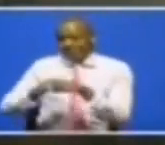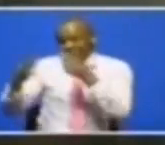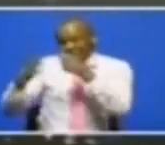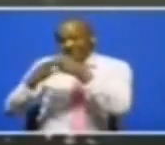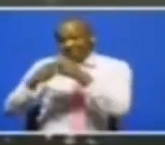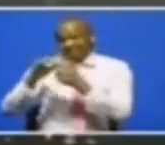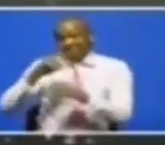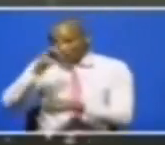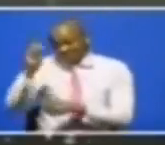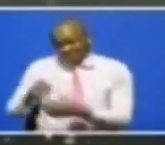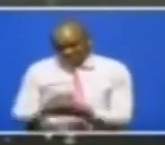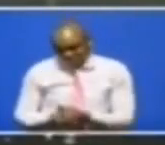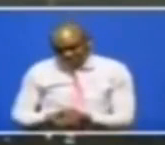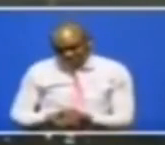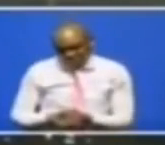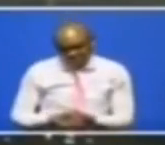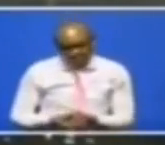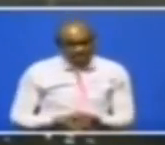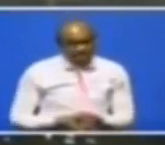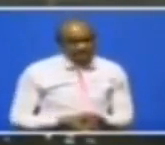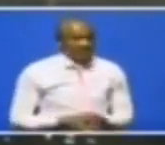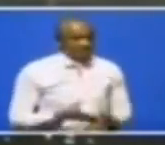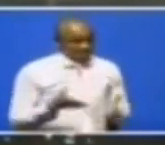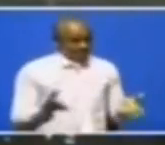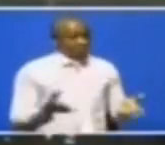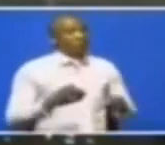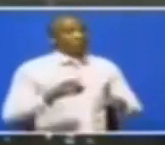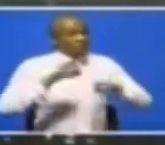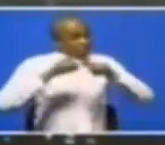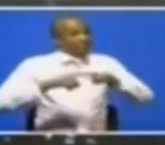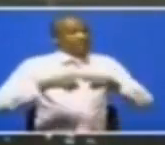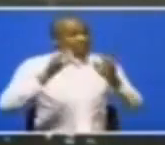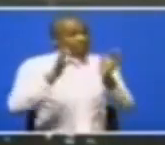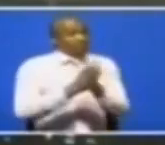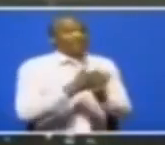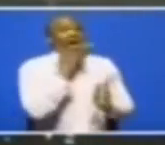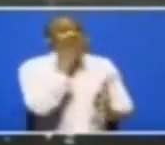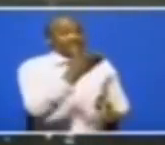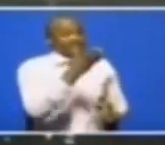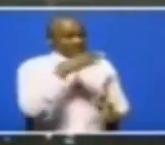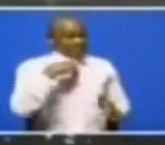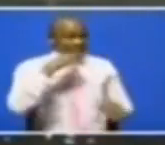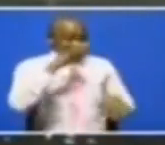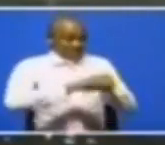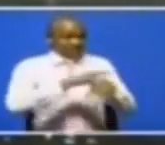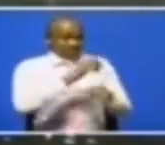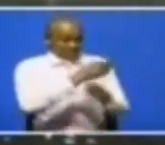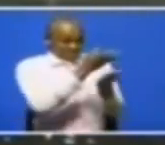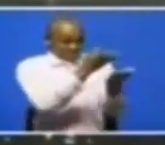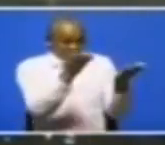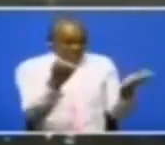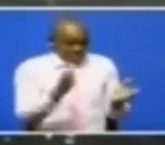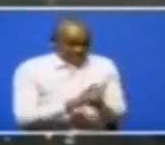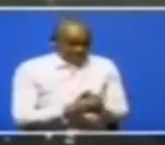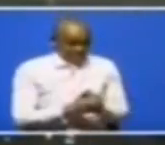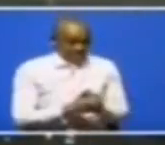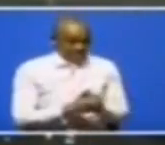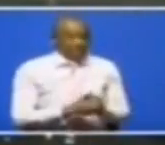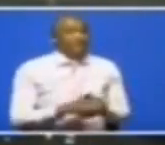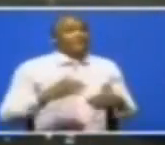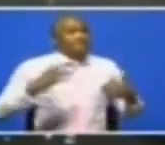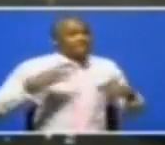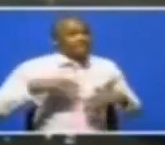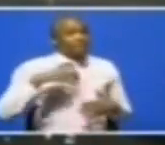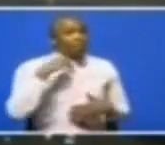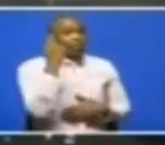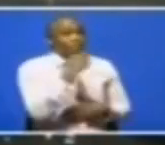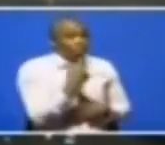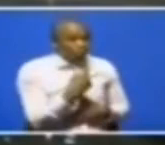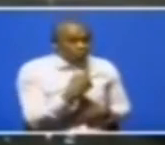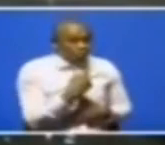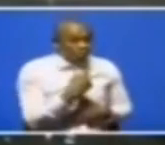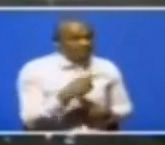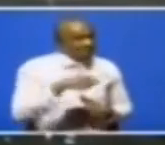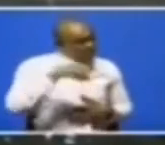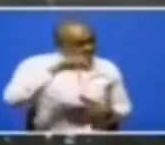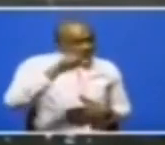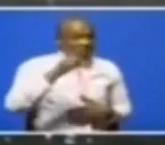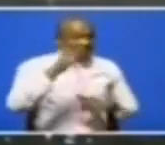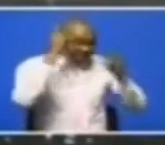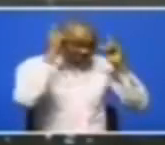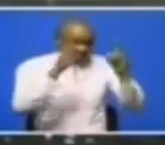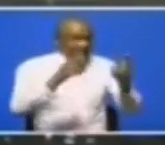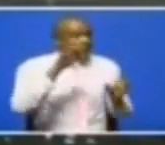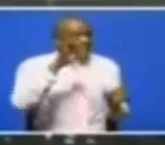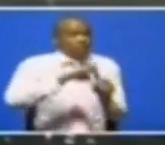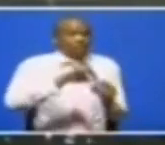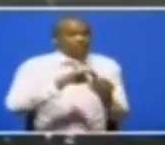tarehe 8? Kulingana na response ambayo nimeona, wale watu ambao walikuwa bado